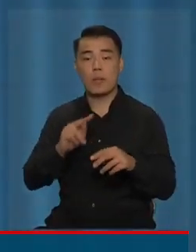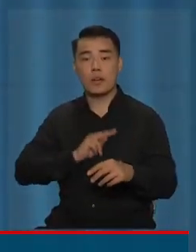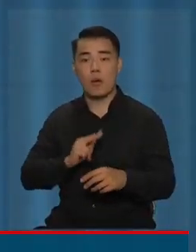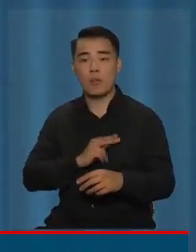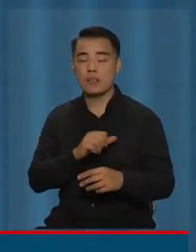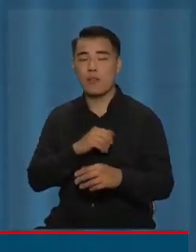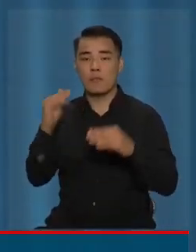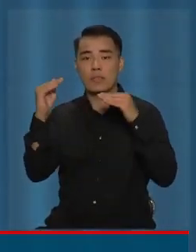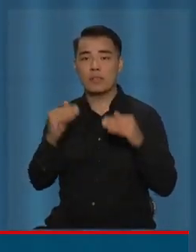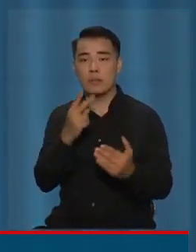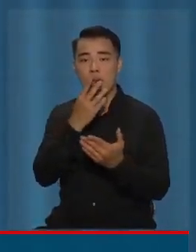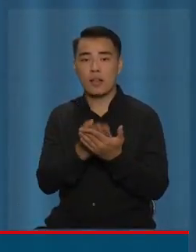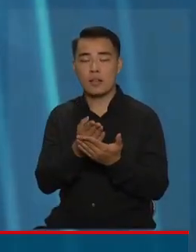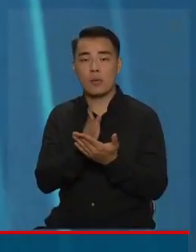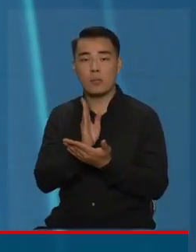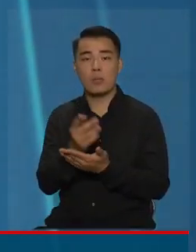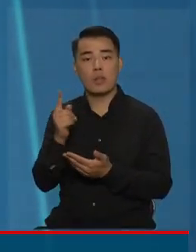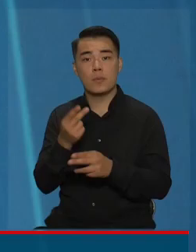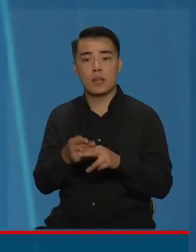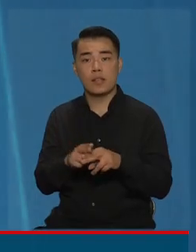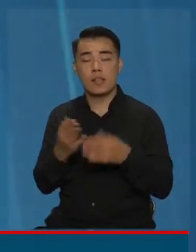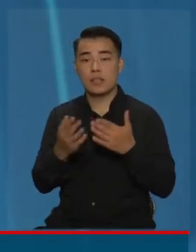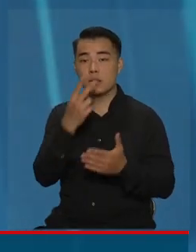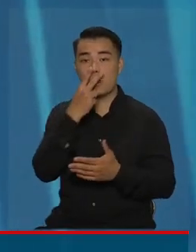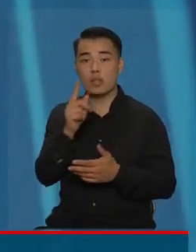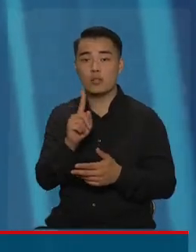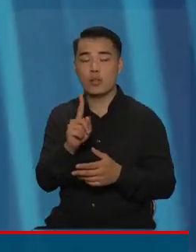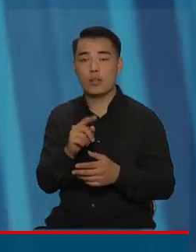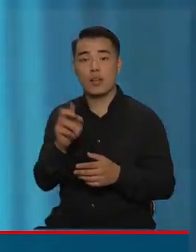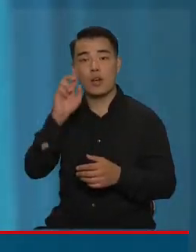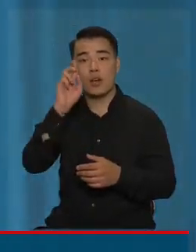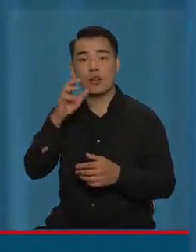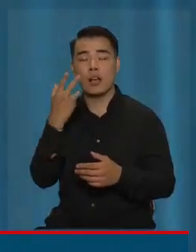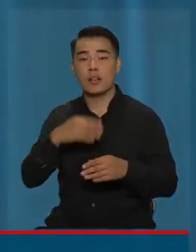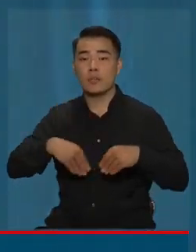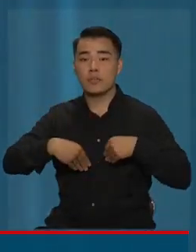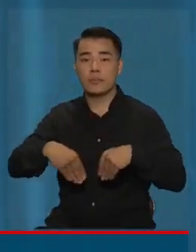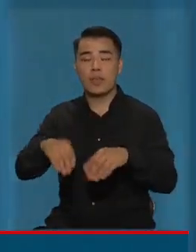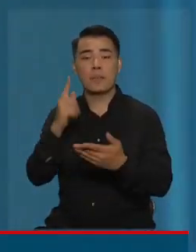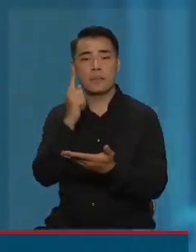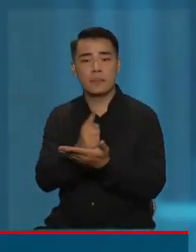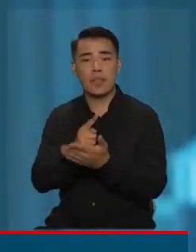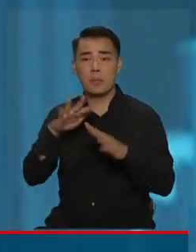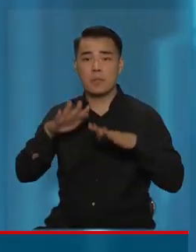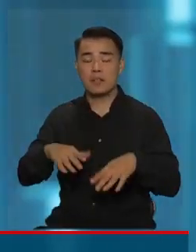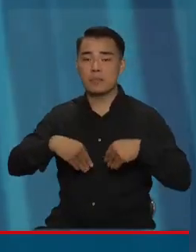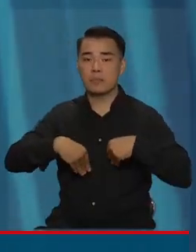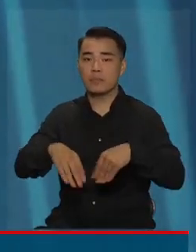өте төмен жұмысы. Себебі қарасақ қазір егуге болмайтын жерде бізде егіп жатыр.